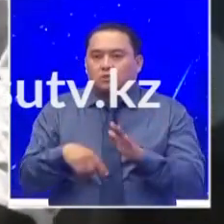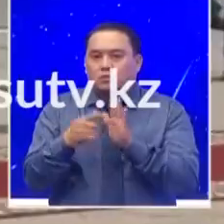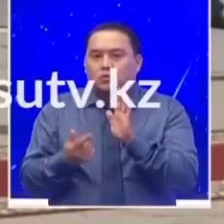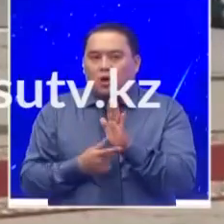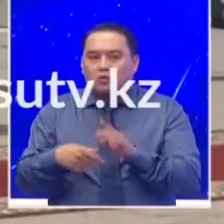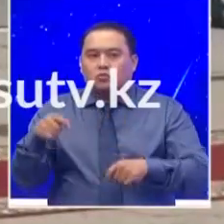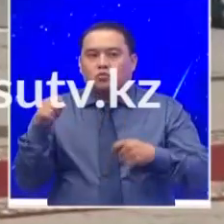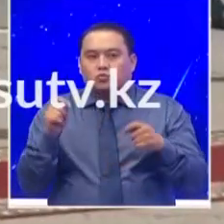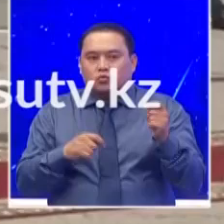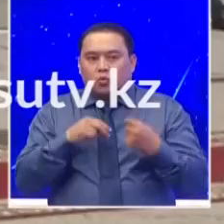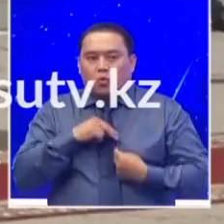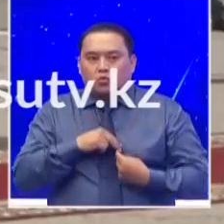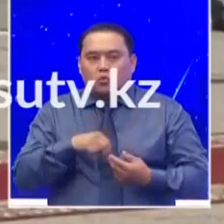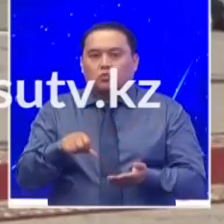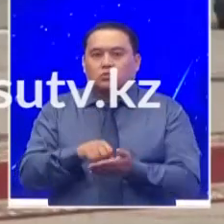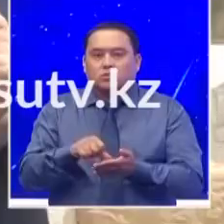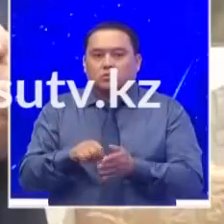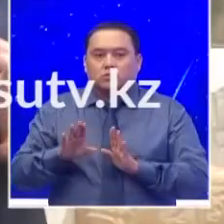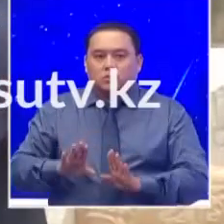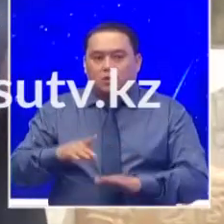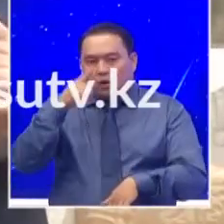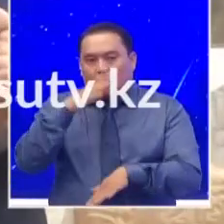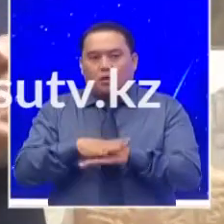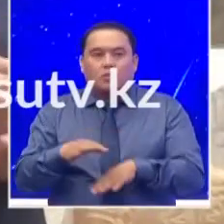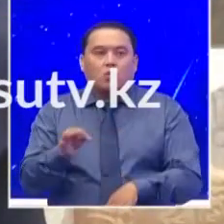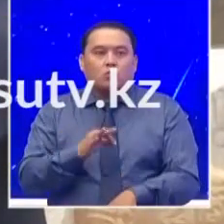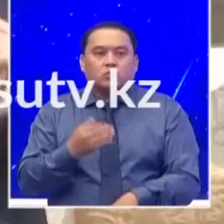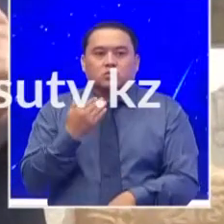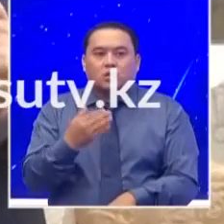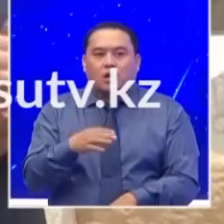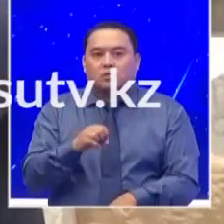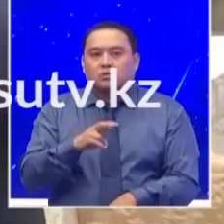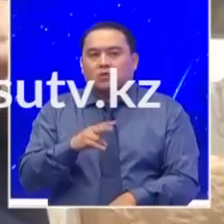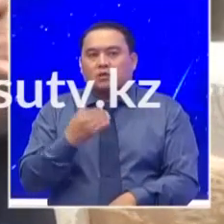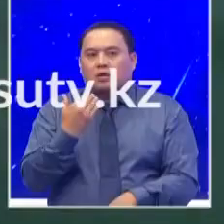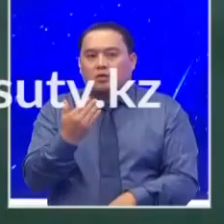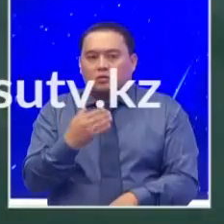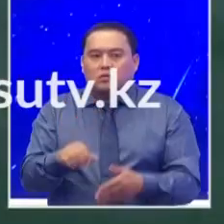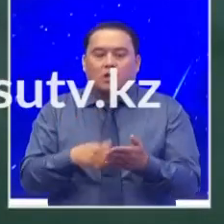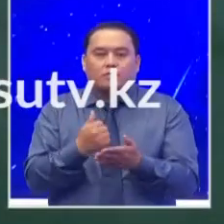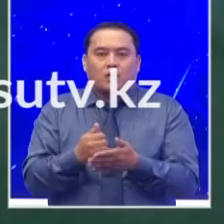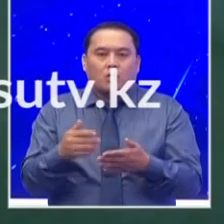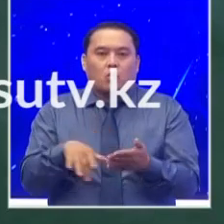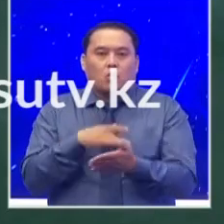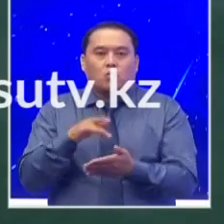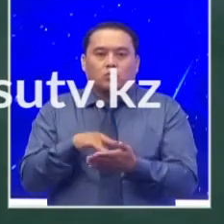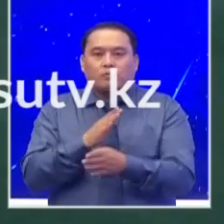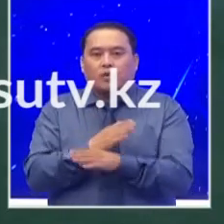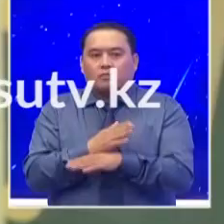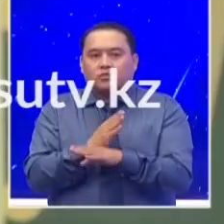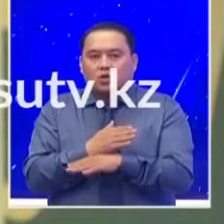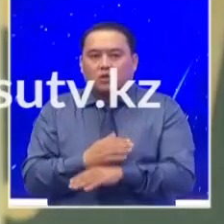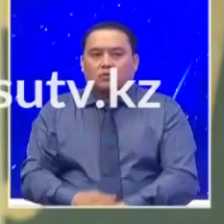17-го трудового сезона приняли участие заместитель акима Алматинской области Арслан Дандыбаев и глава города Капчагай Нурлан